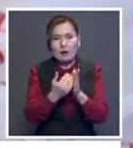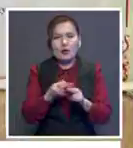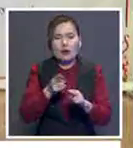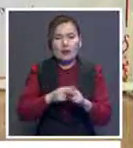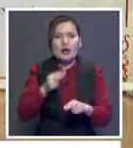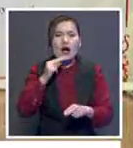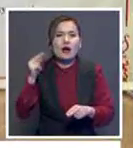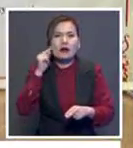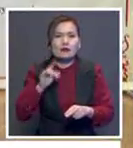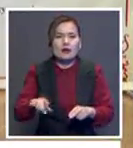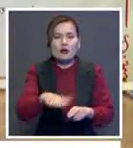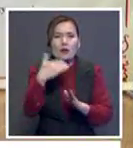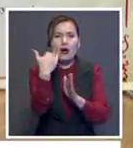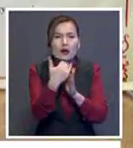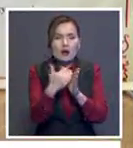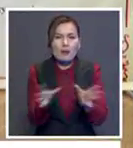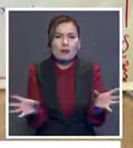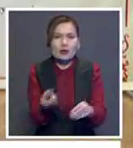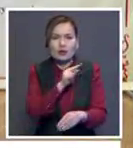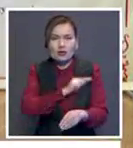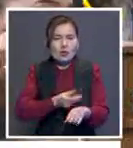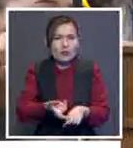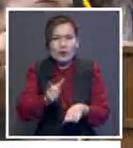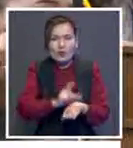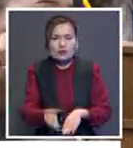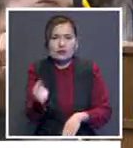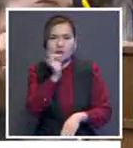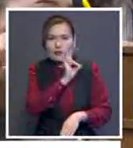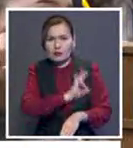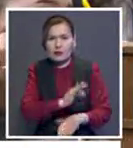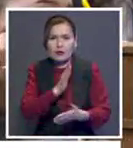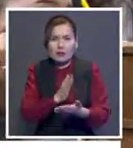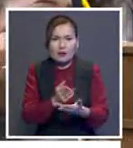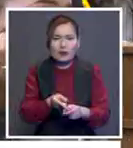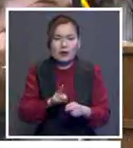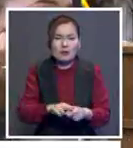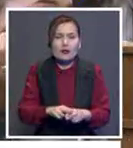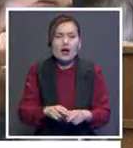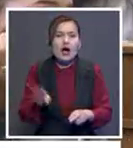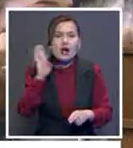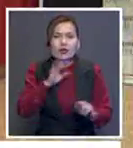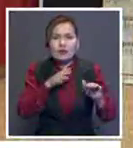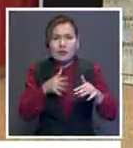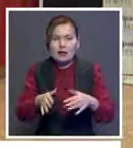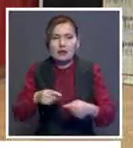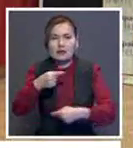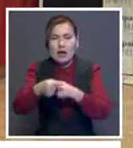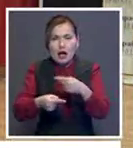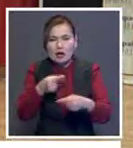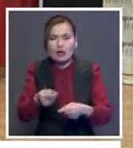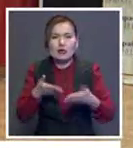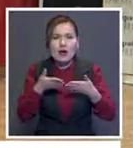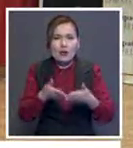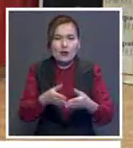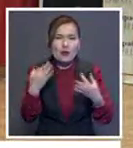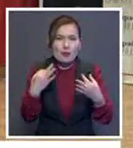белдеу бағдарламасы тек тараптарға емес, әлем үшін игілікті бастамаға айналды. Себебі теңіз арқылы бір айдан аса уақыт кететін жол